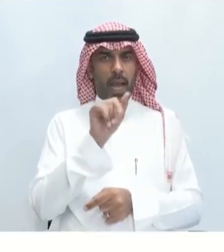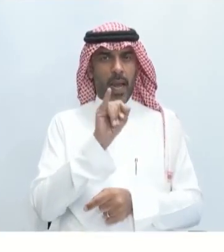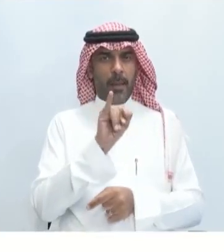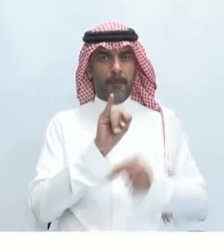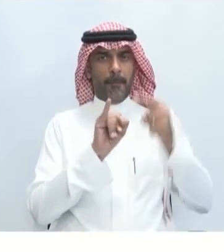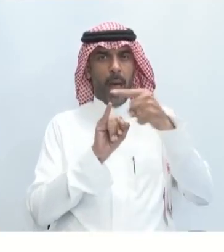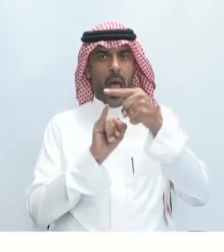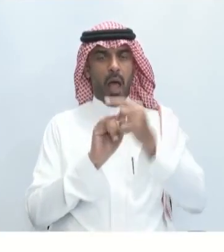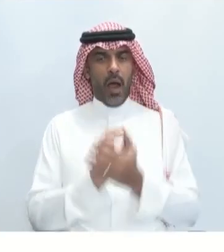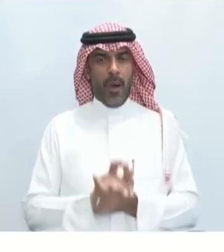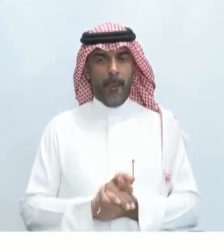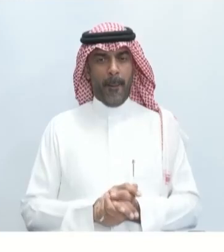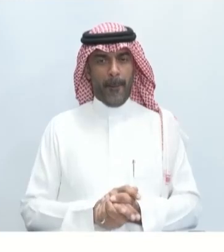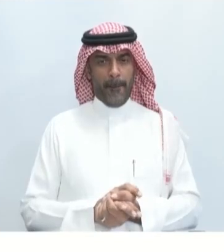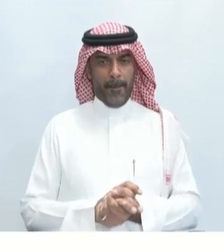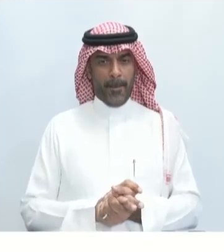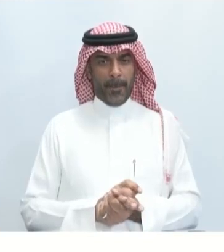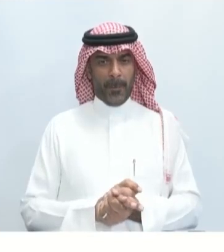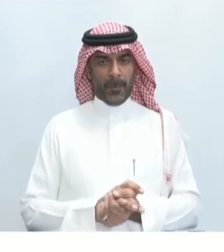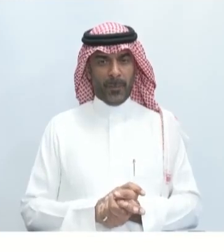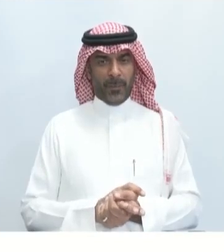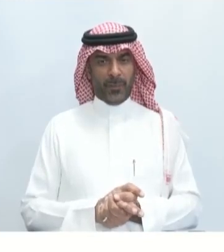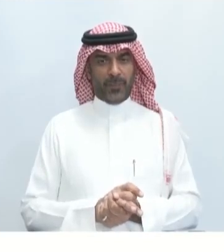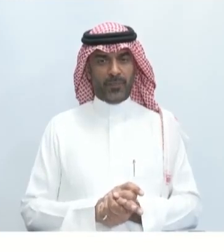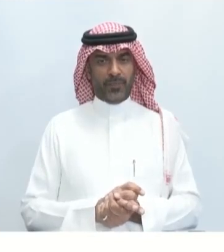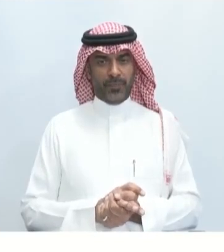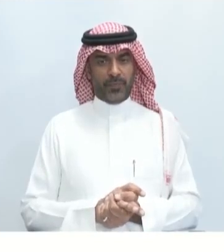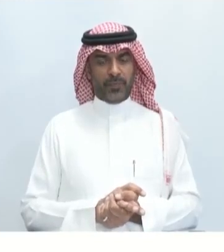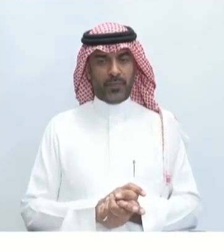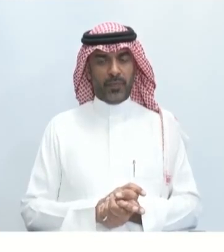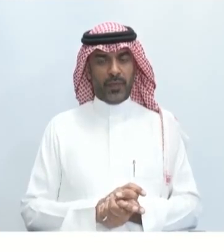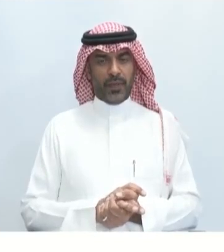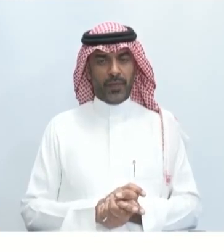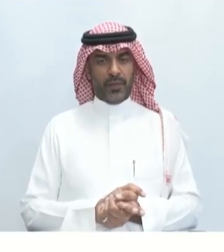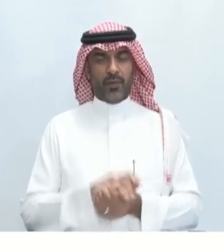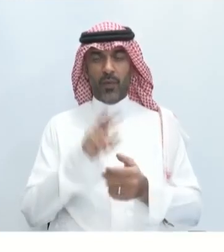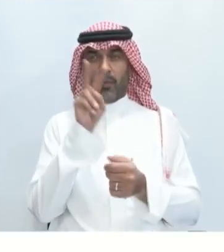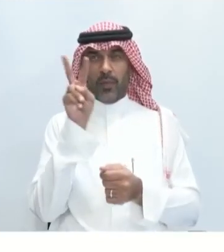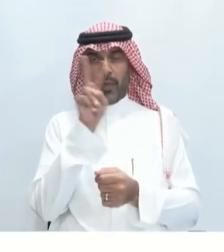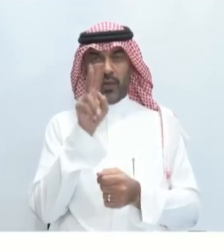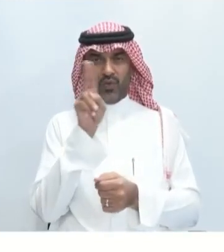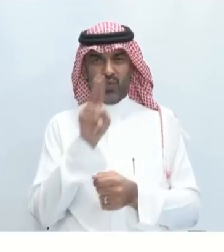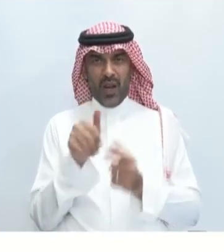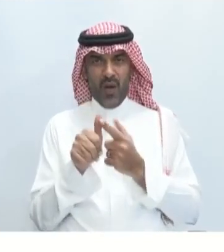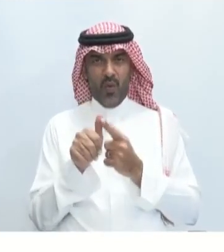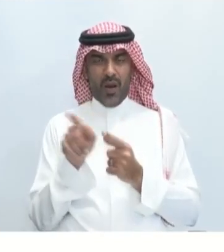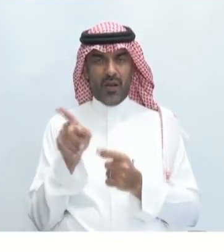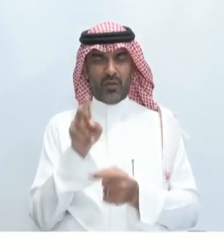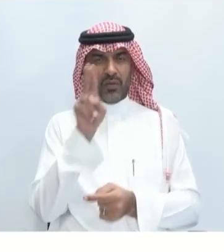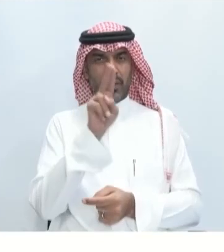السؤال الاول ما العلامه الاعرابيه للفعل يسلم في المثالين ما